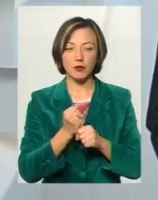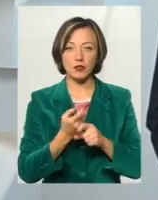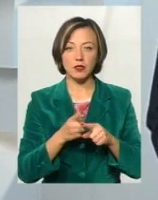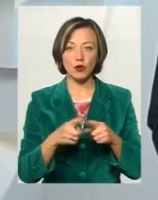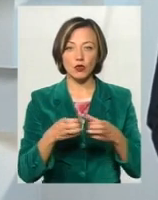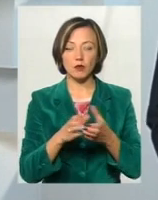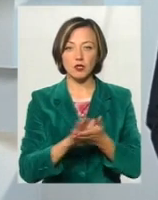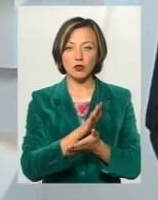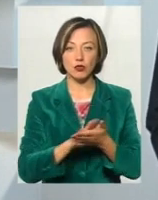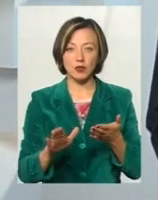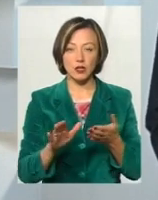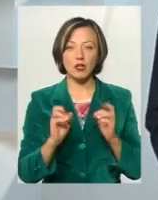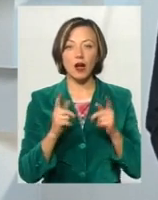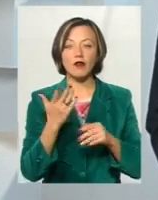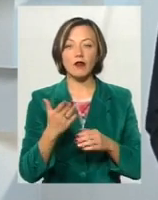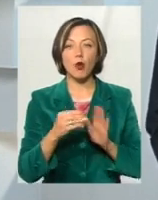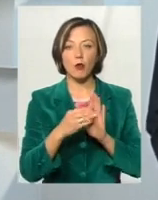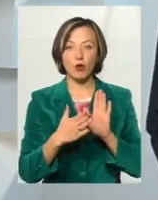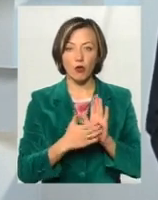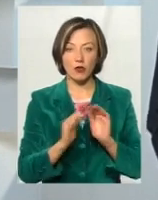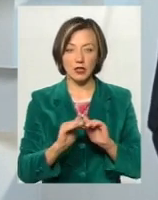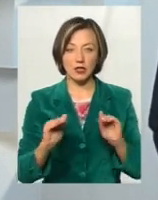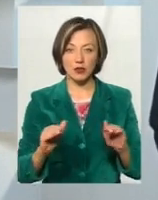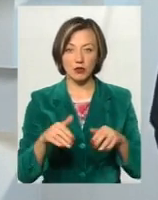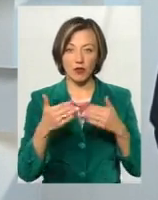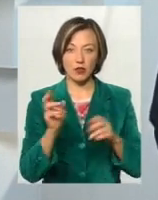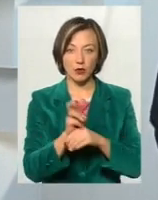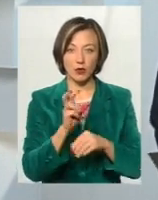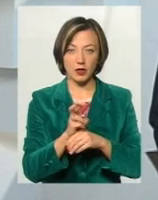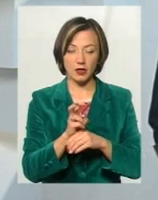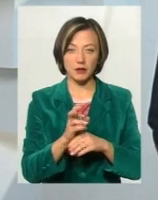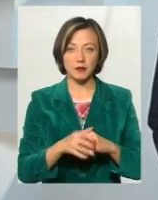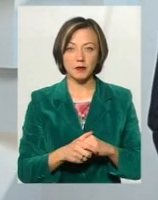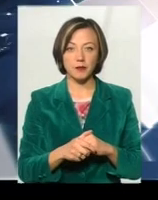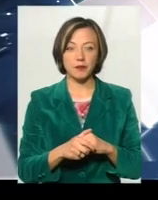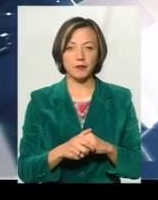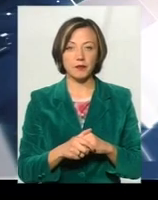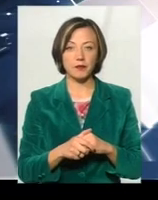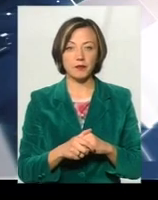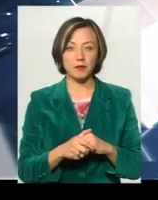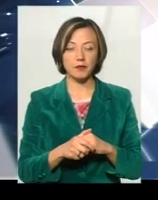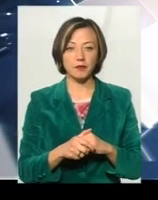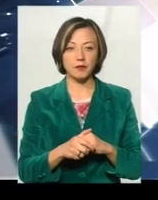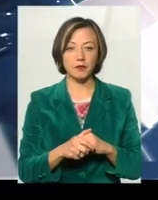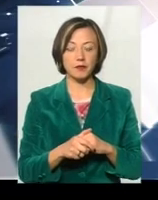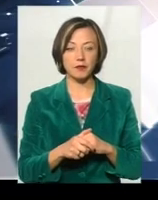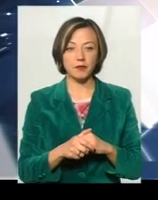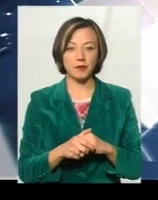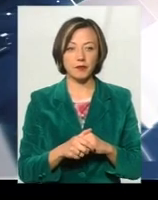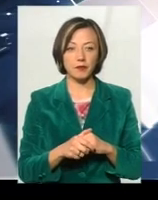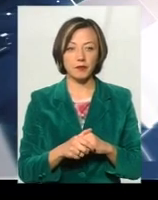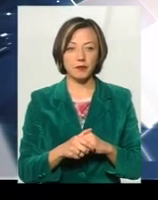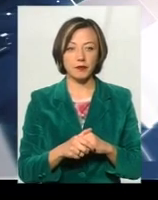ці групи безкоштовні? Як ви обліковуєте діток, які до вас ходять? І скільки триває сама група? Це ж дуже невеликий